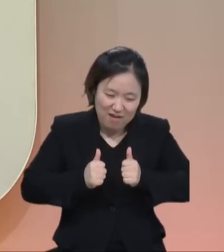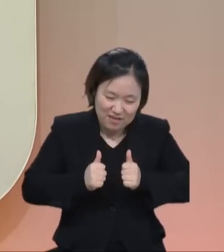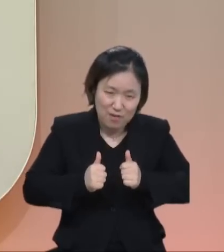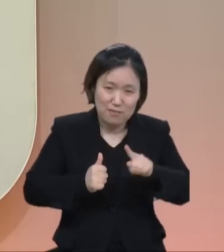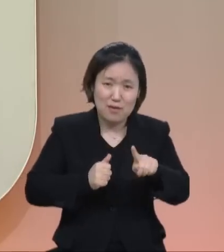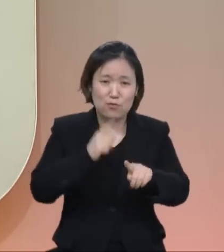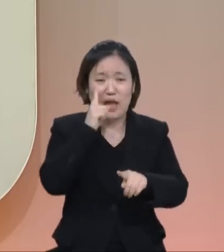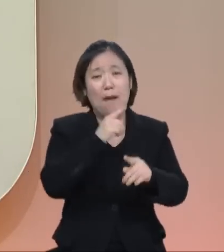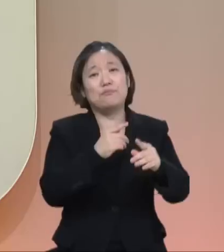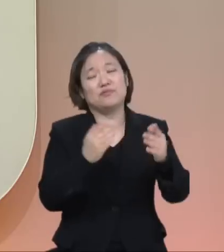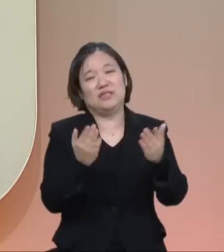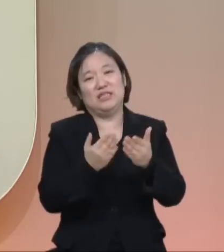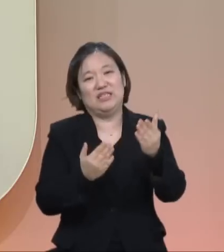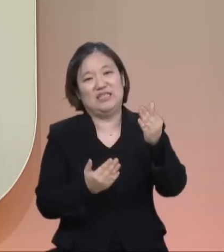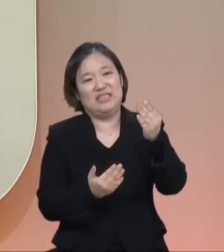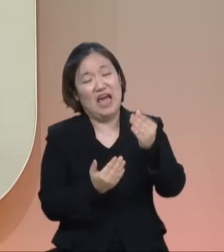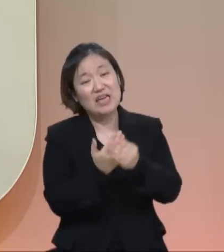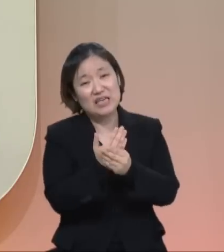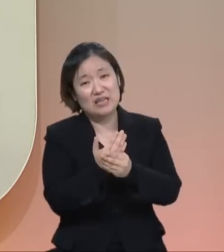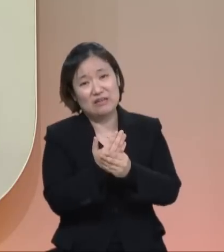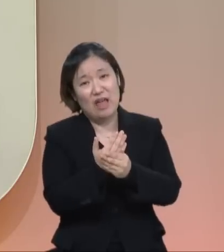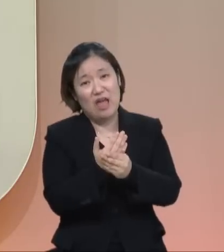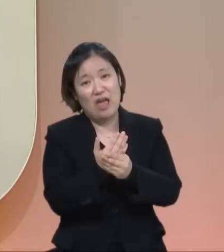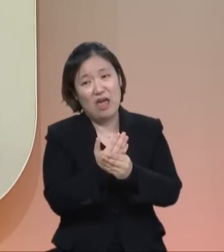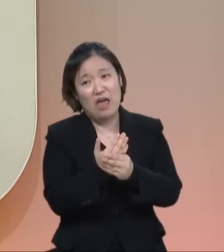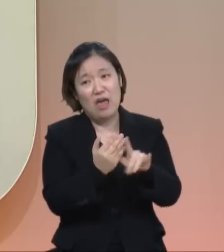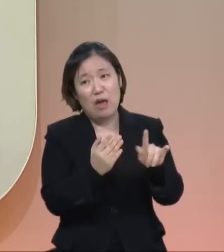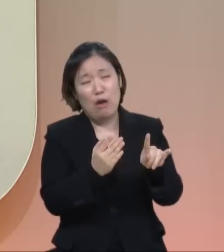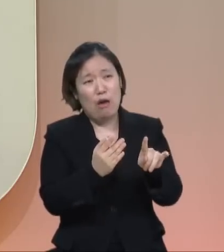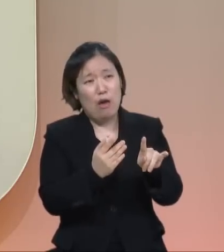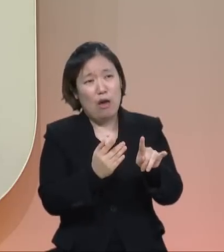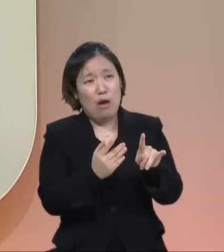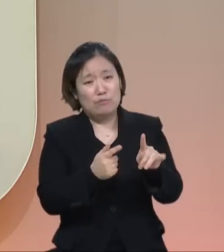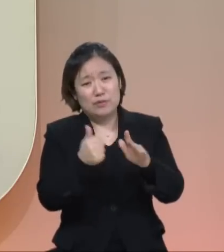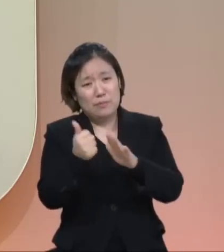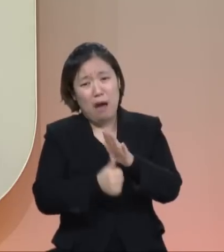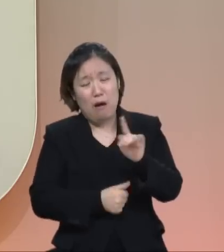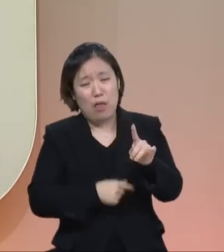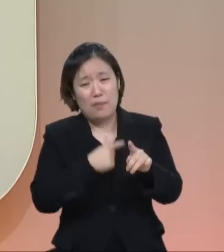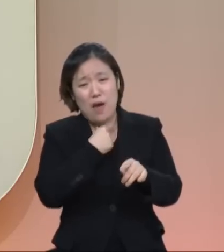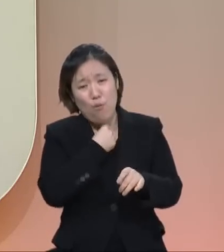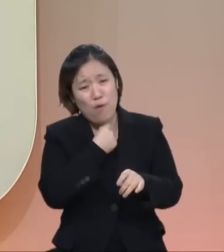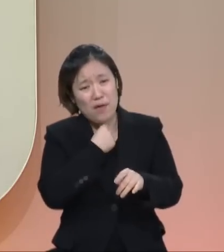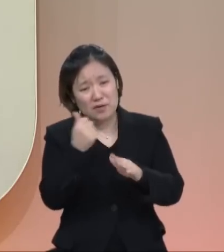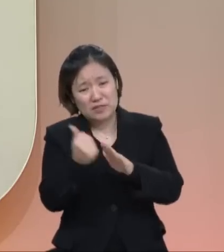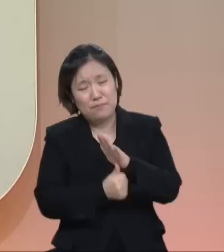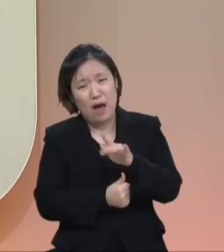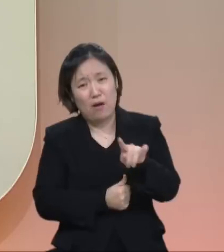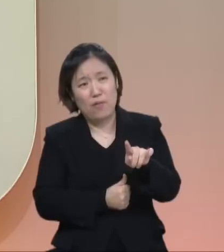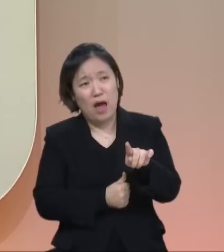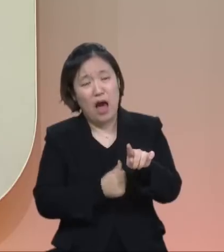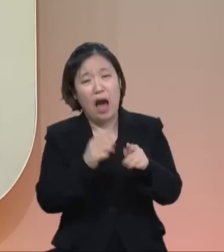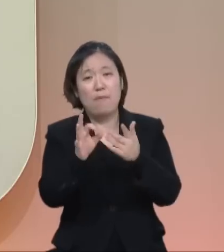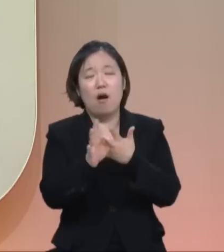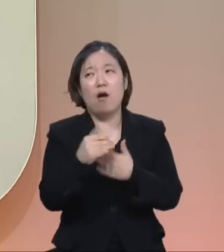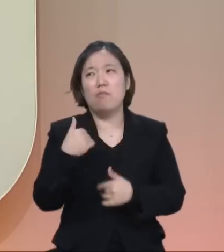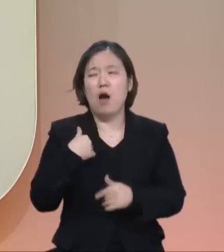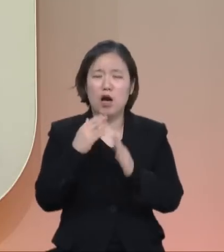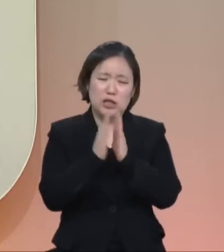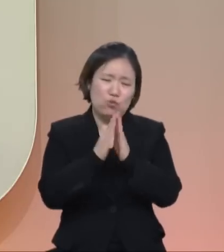좋은 일이 생기거나 소원성취가 되지 않거나 나쁜 일을 겪으면 내가 기도를 엉터리로